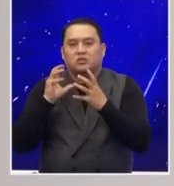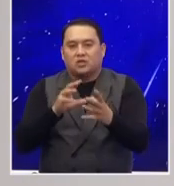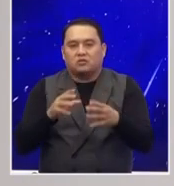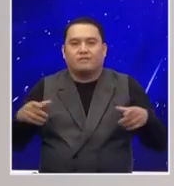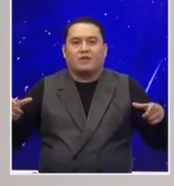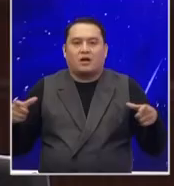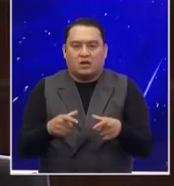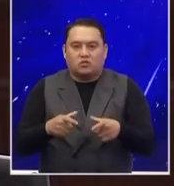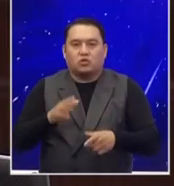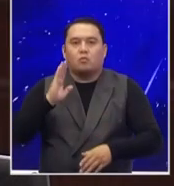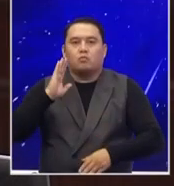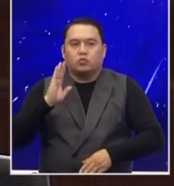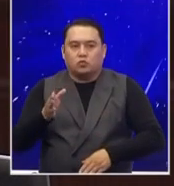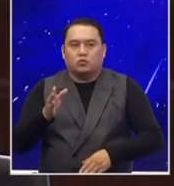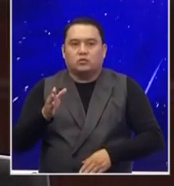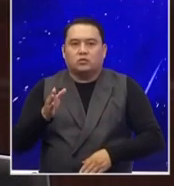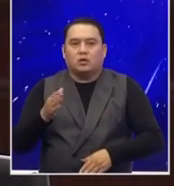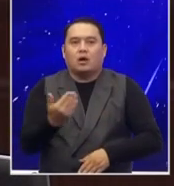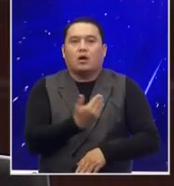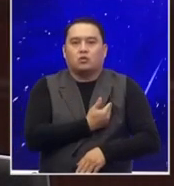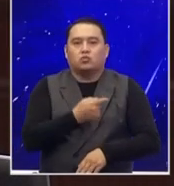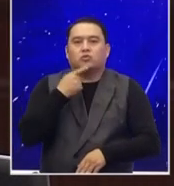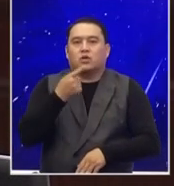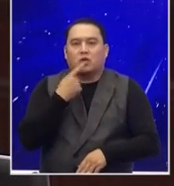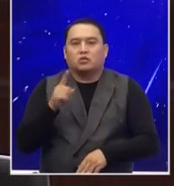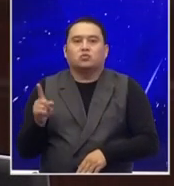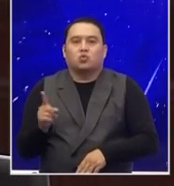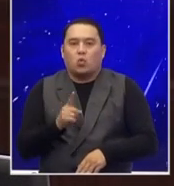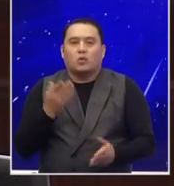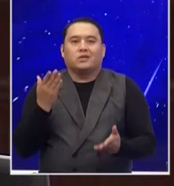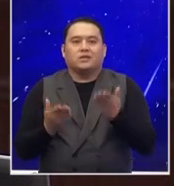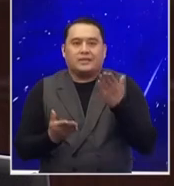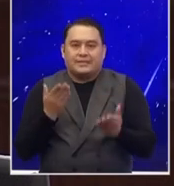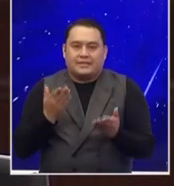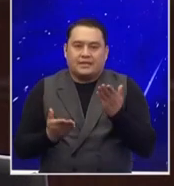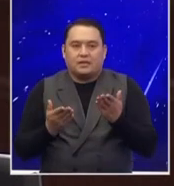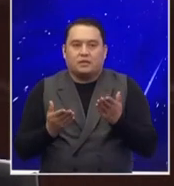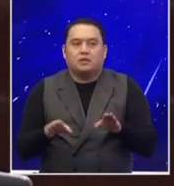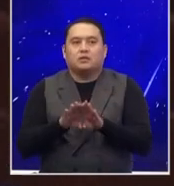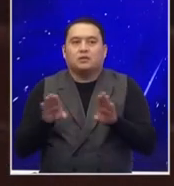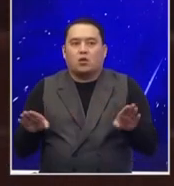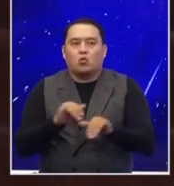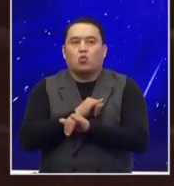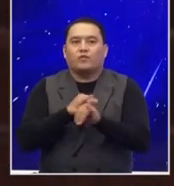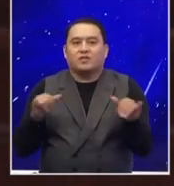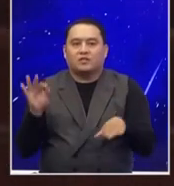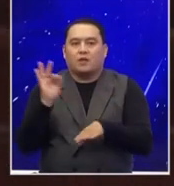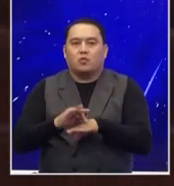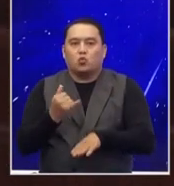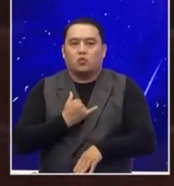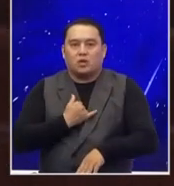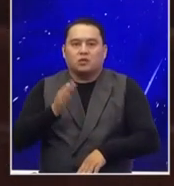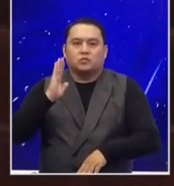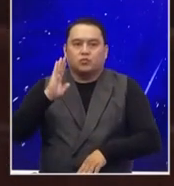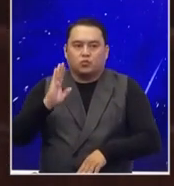ограничивать. Ну и хотел бы сказать, что если такой темп прироста будет, у нас тогда